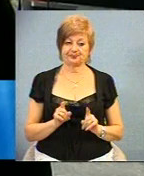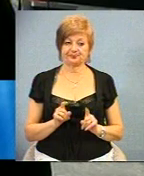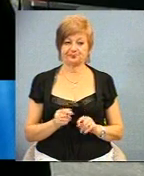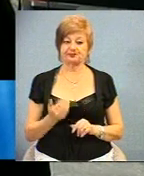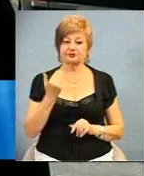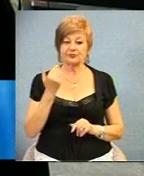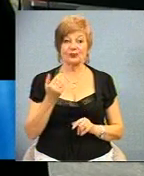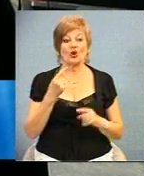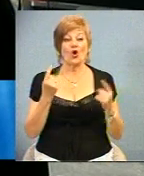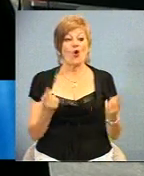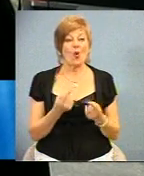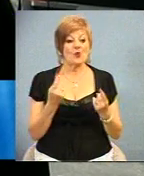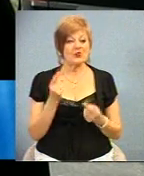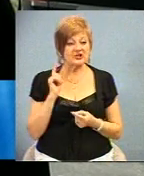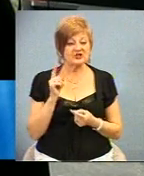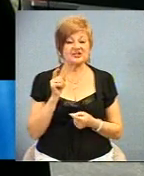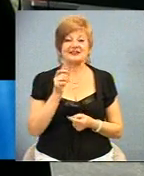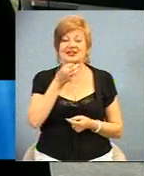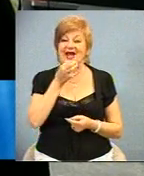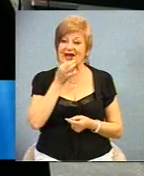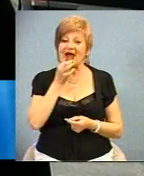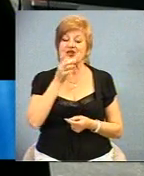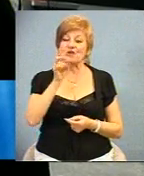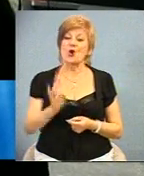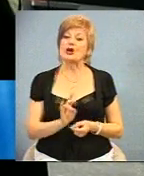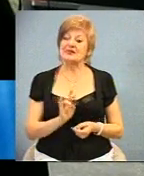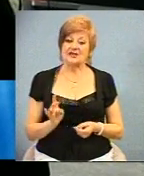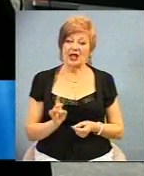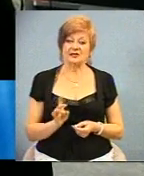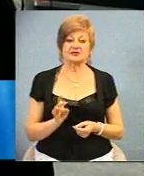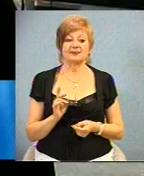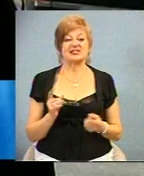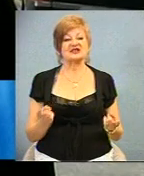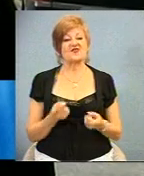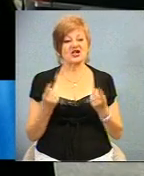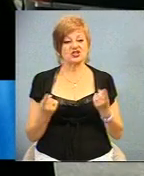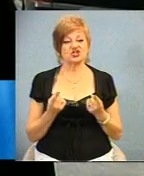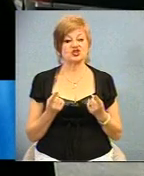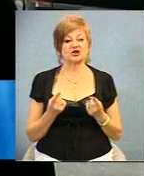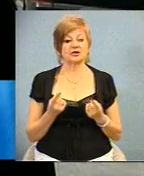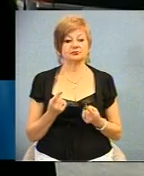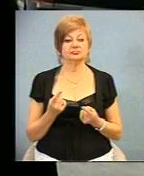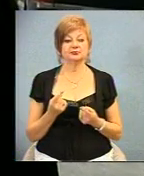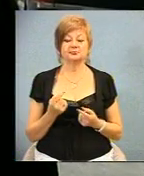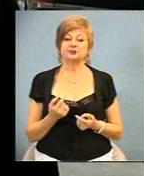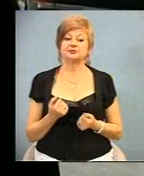він звичайний для раннього християнства, він звичайний для доби